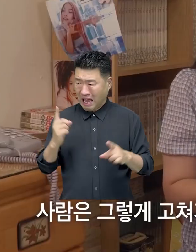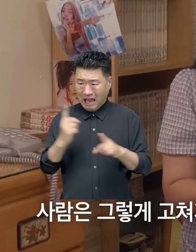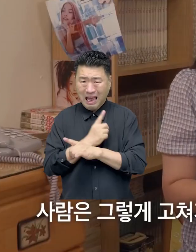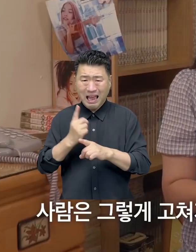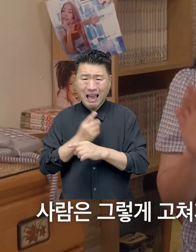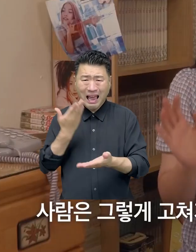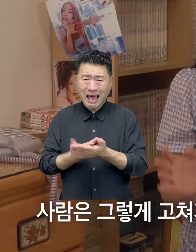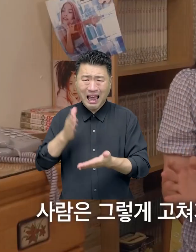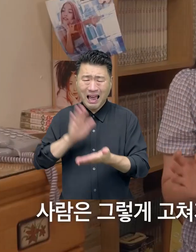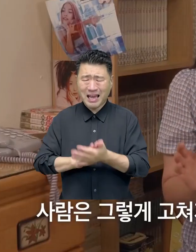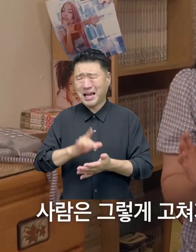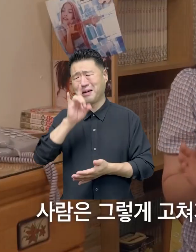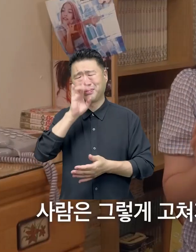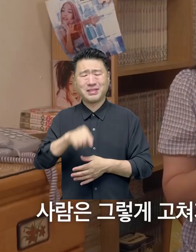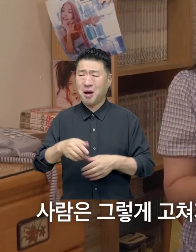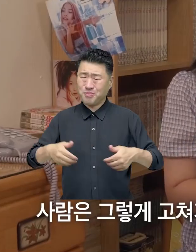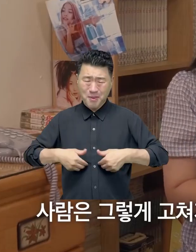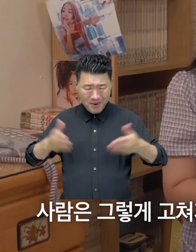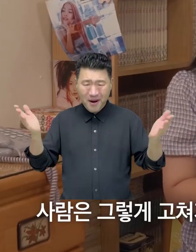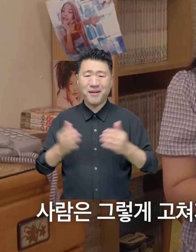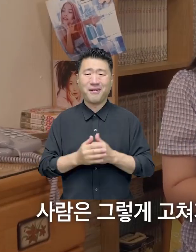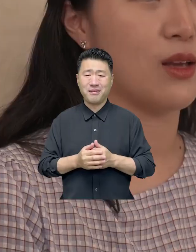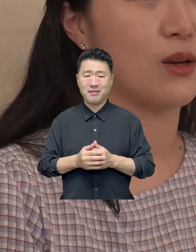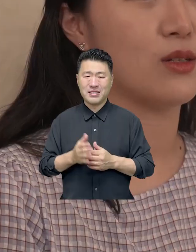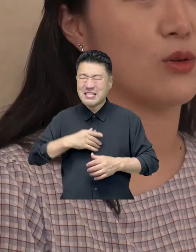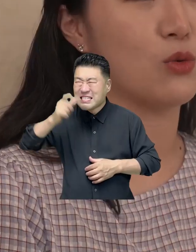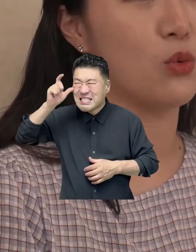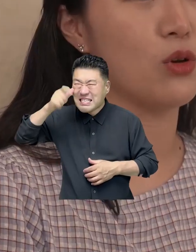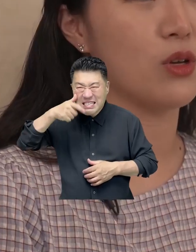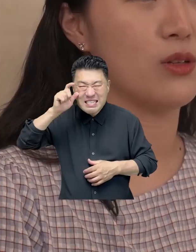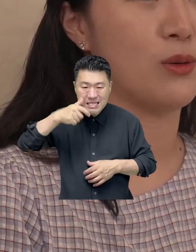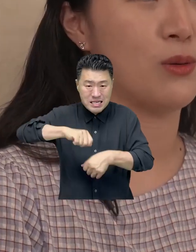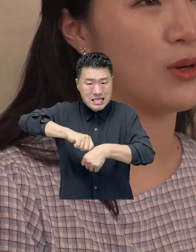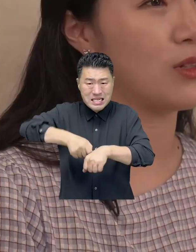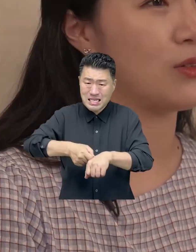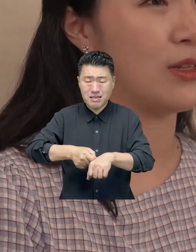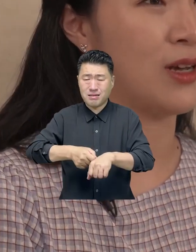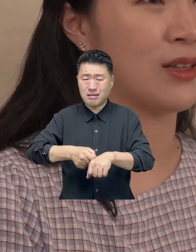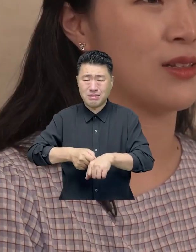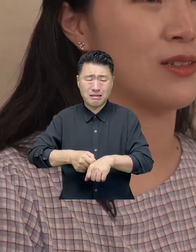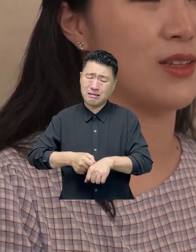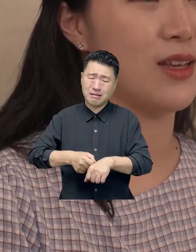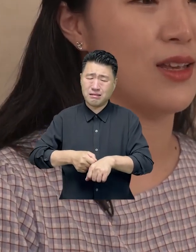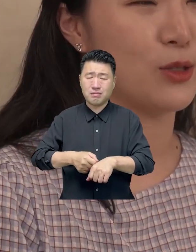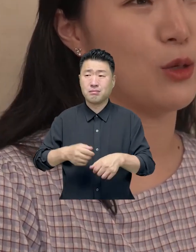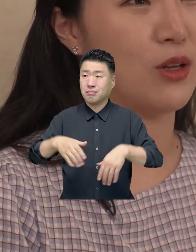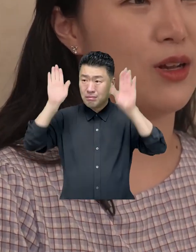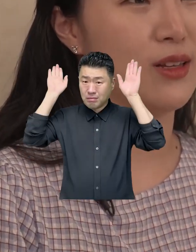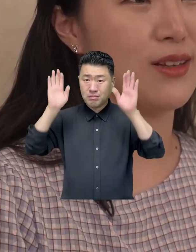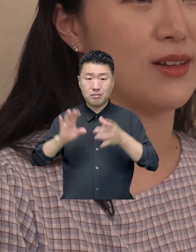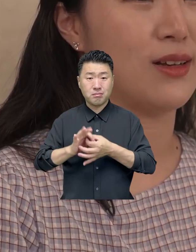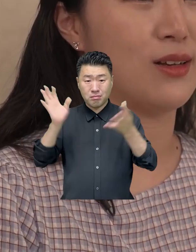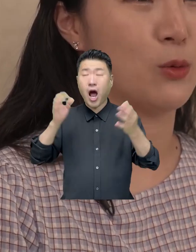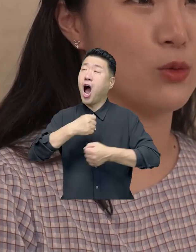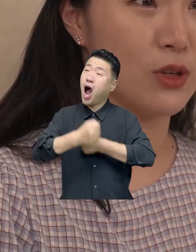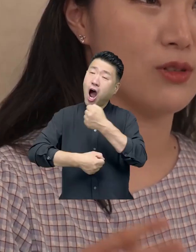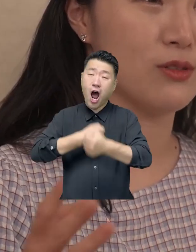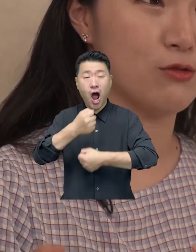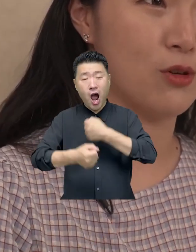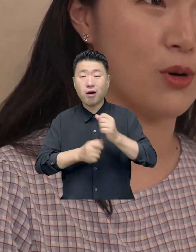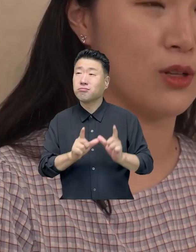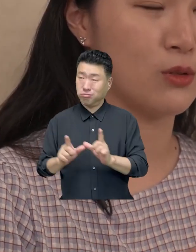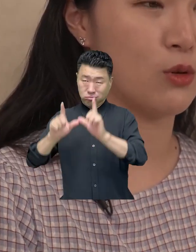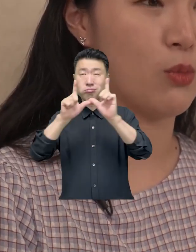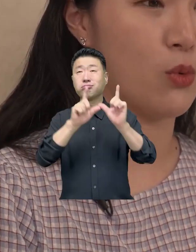그렇게 고쳐지지 않고 그렇게 고칠 필요도 없고 내가 그렇게 노력해서 할 땐 되지 않았는데 될 대로 되려 하니까